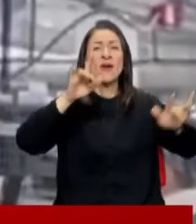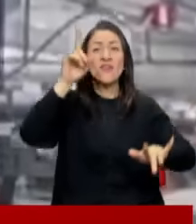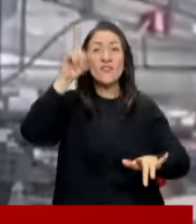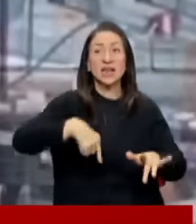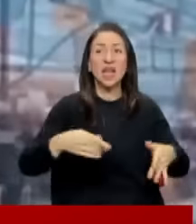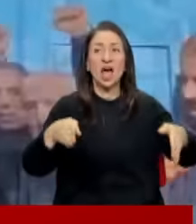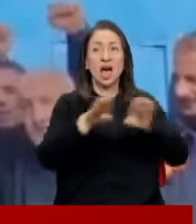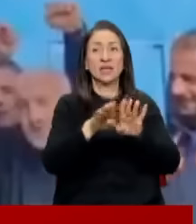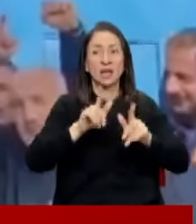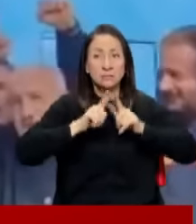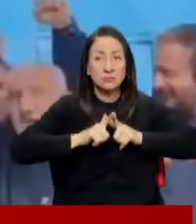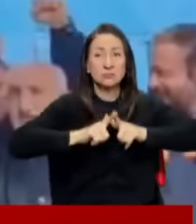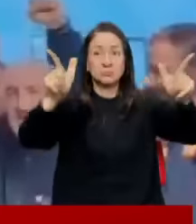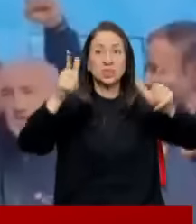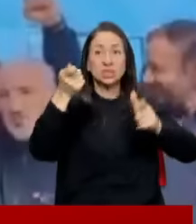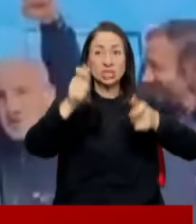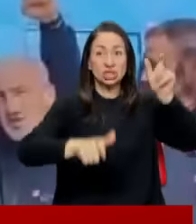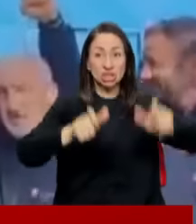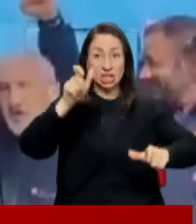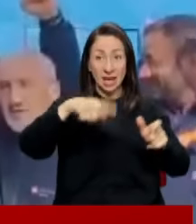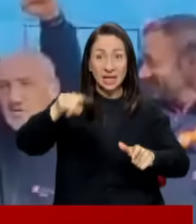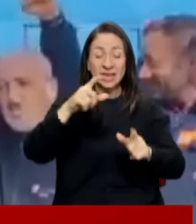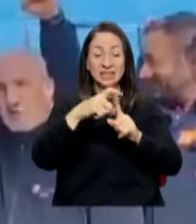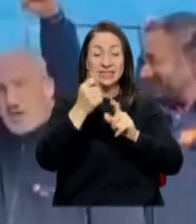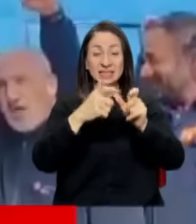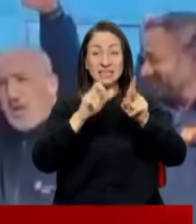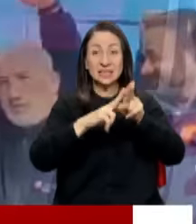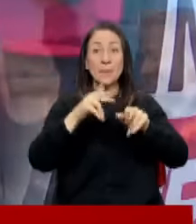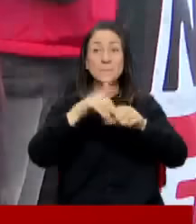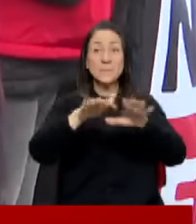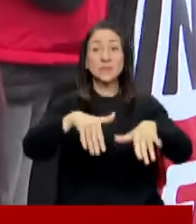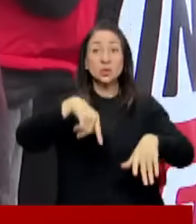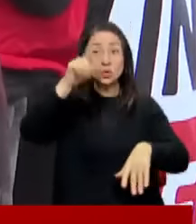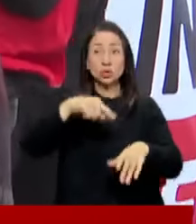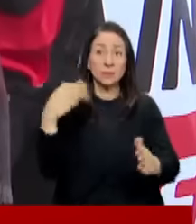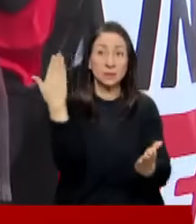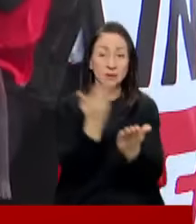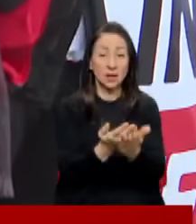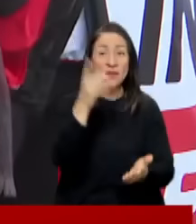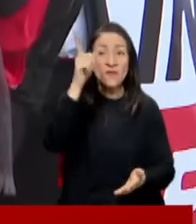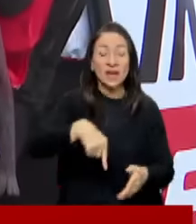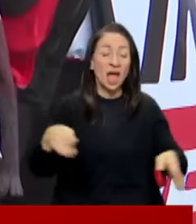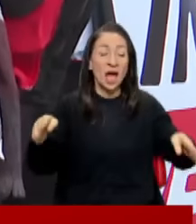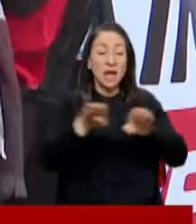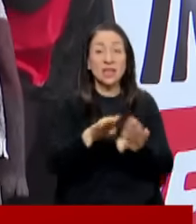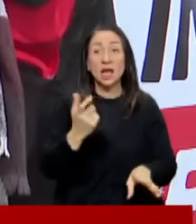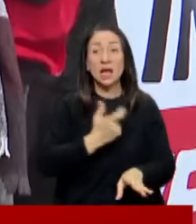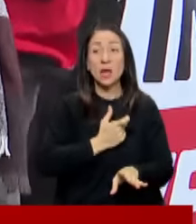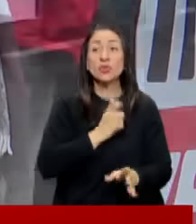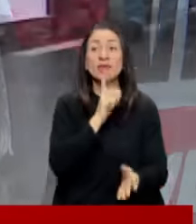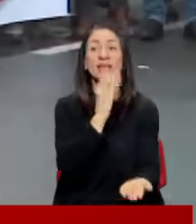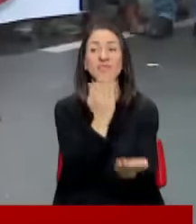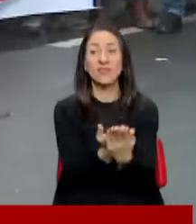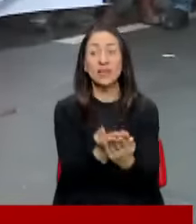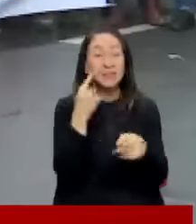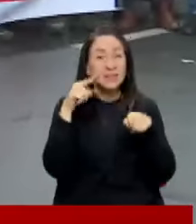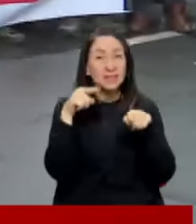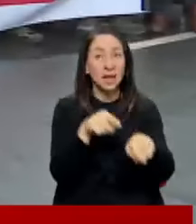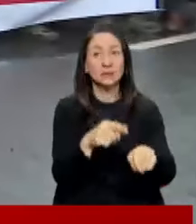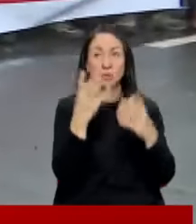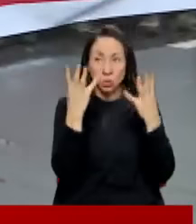vergide adalet diye ses yükseltti işçiler. Diskin öncülüğünde meclis gündemine giren vergide adalet kanun teklifinin